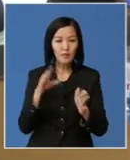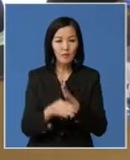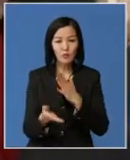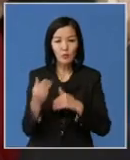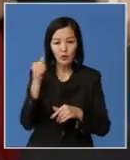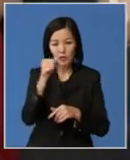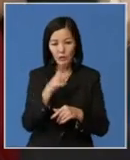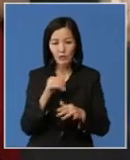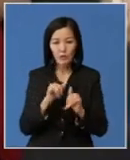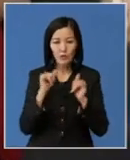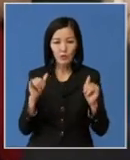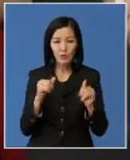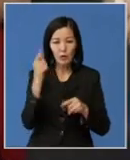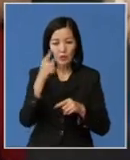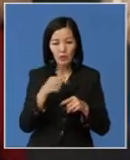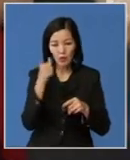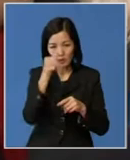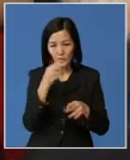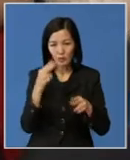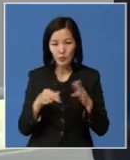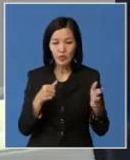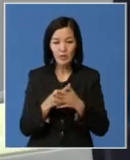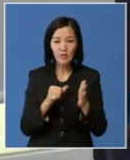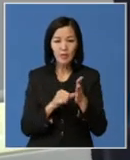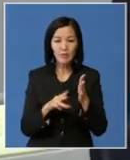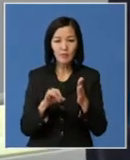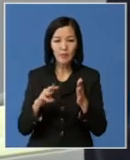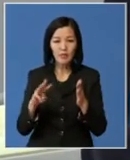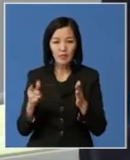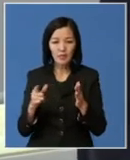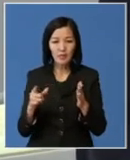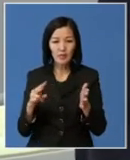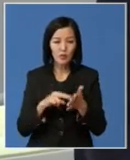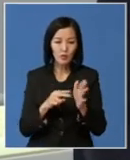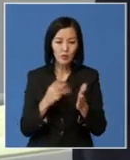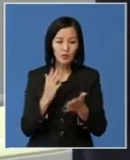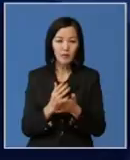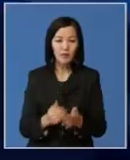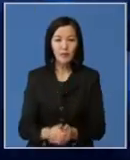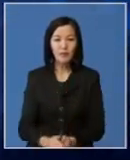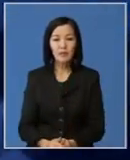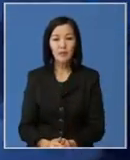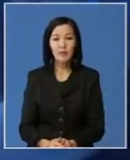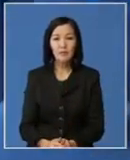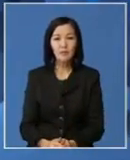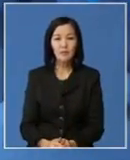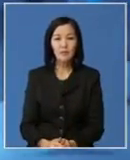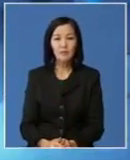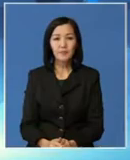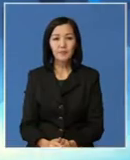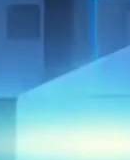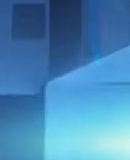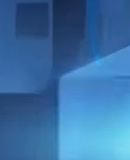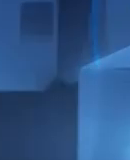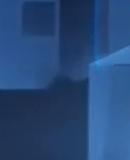жылғыдан еселеп өсіріп, жыл соңына дейін 60 миллиард теңгеге жеткізу жоспарланып отыр. Құрманжан Қасымжанұлы,